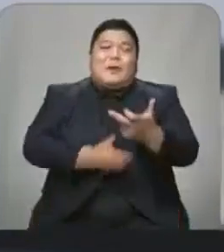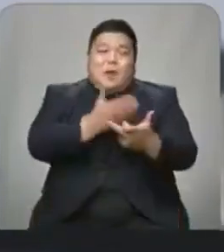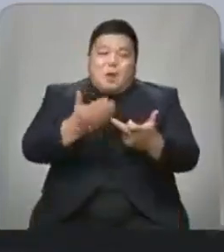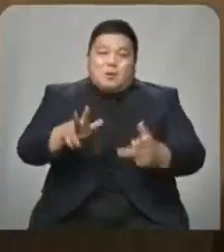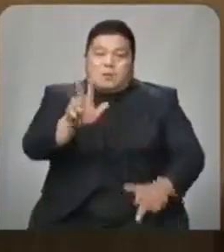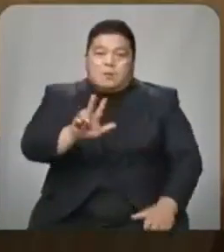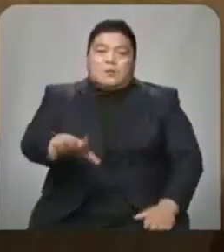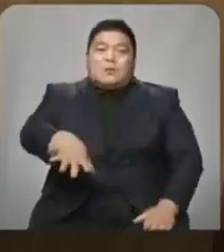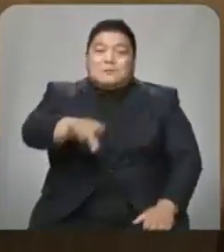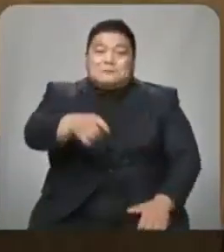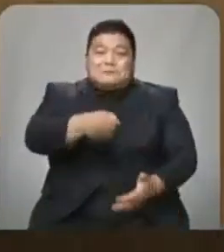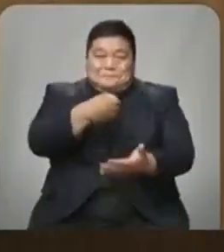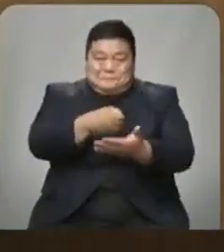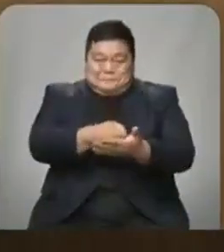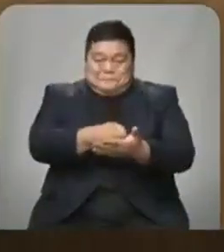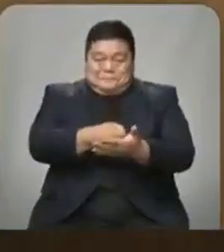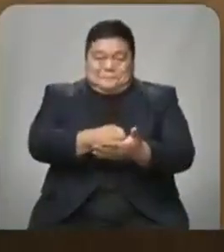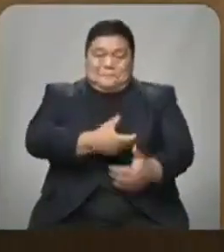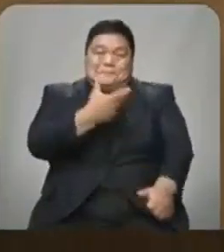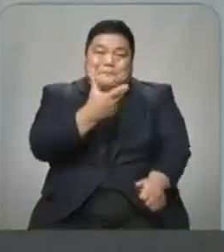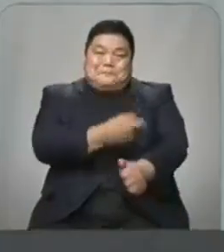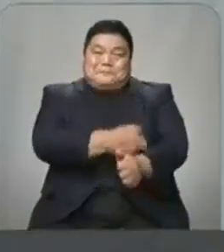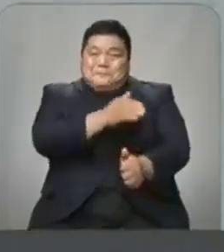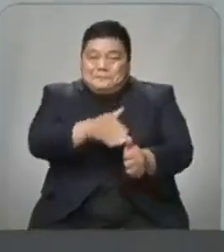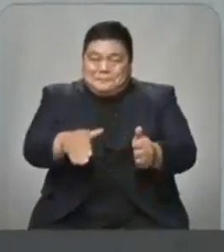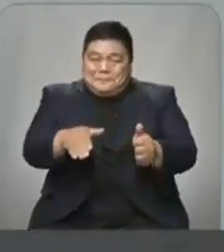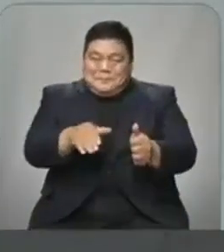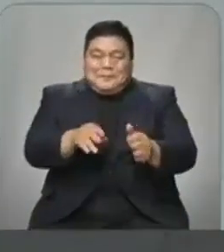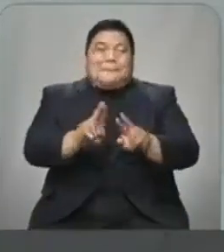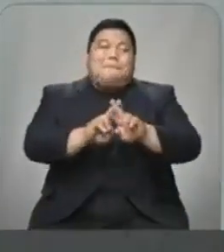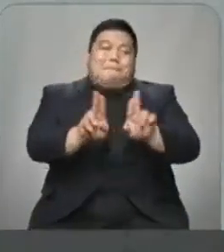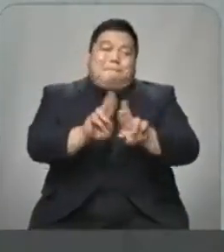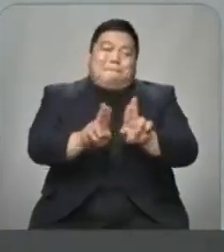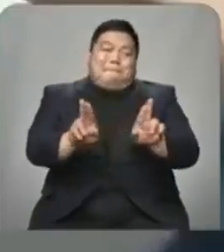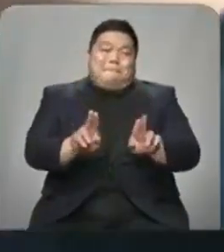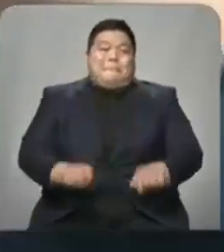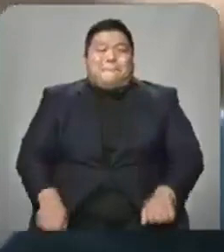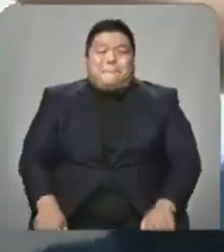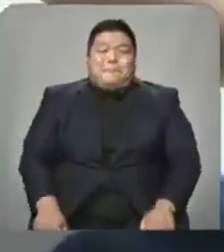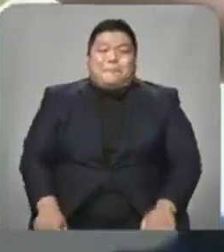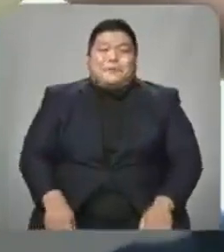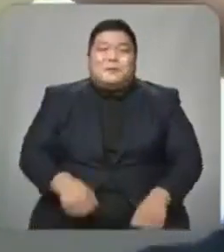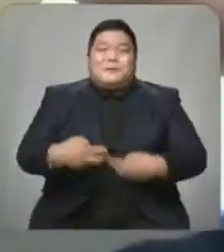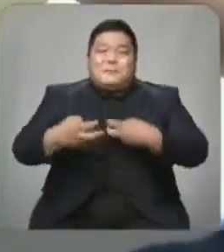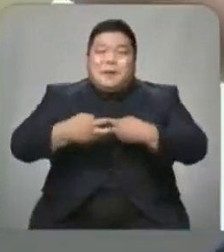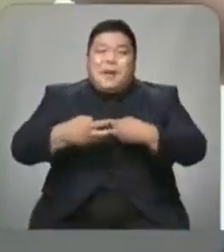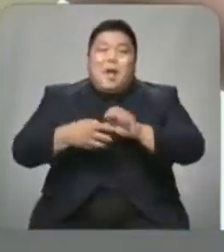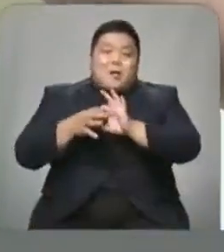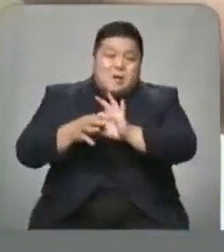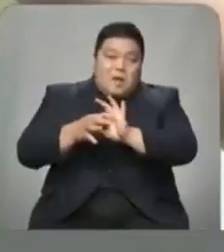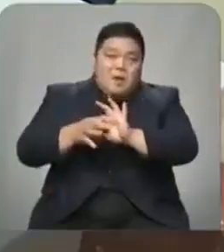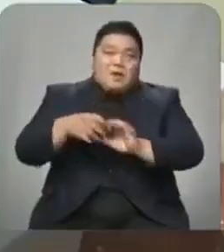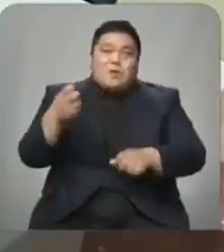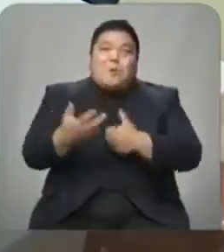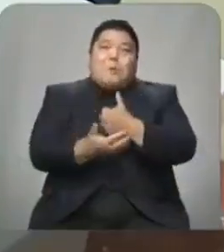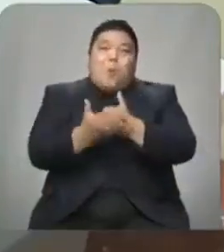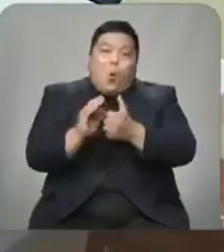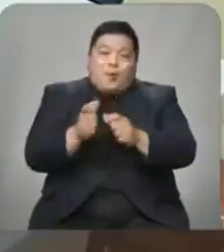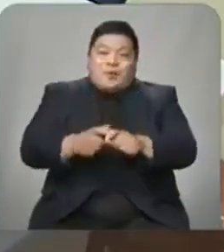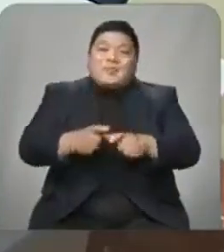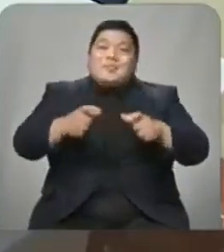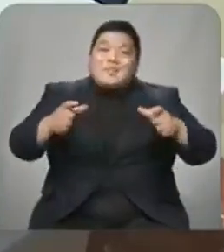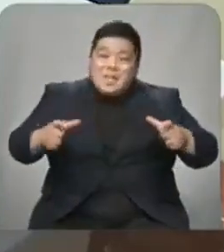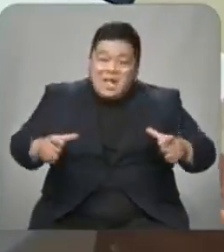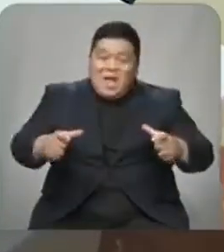전국에서 처음으로 유기동물 안락사를 없애는 방안을 추진합니다. 동물병원 등과 연계하거나 보호소를 확대해